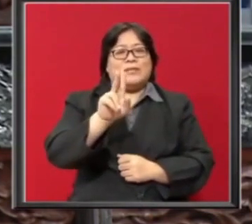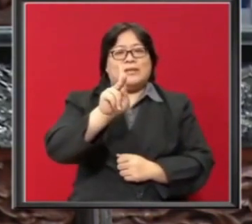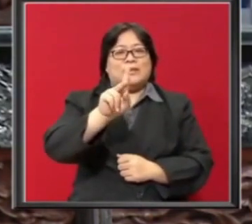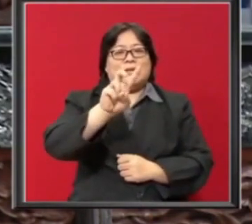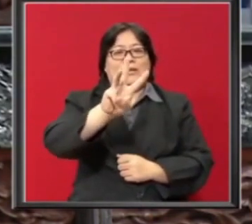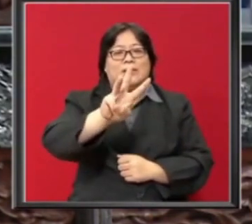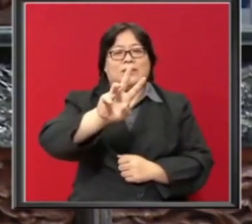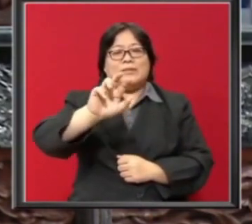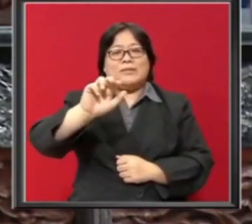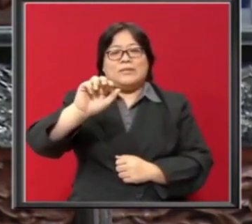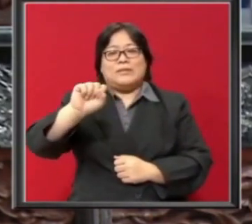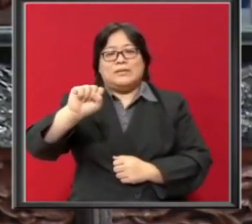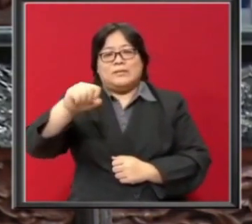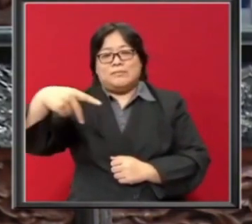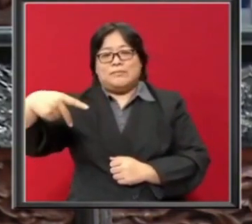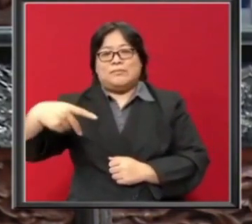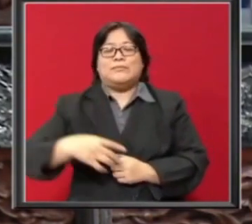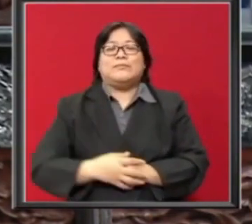pensil